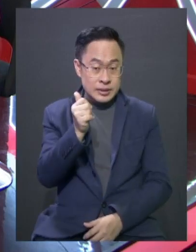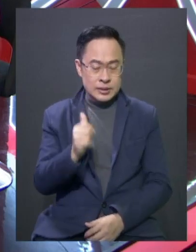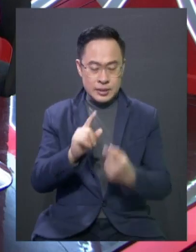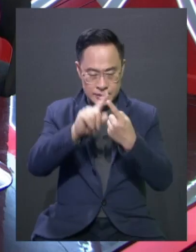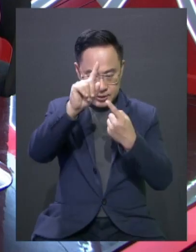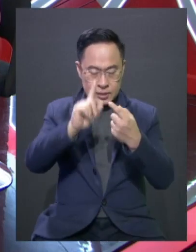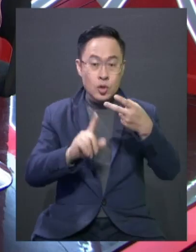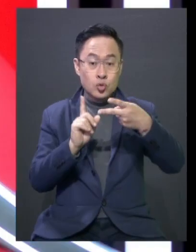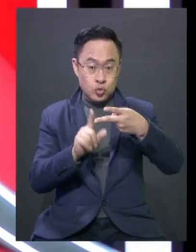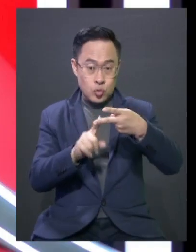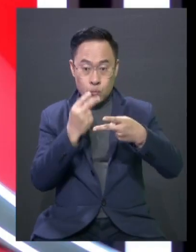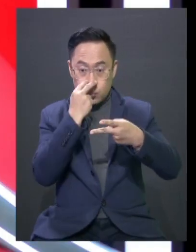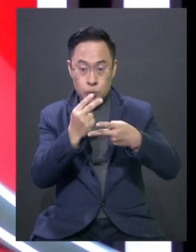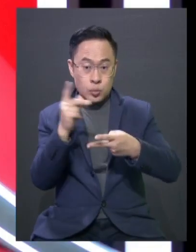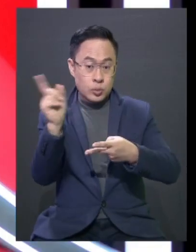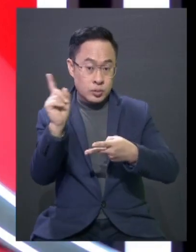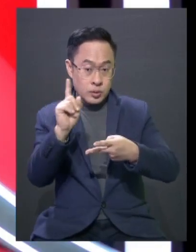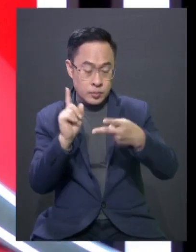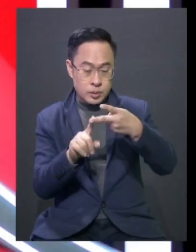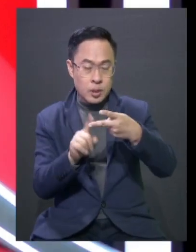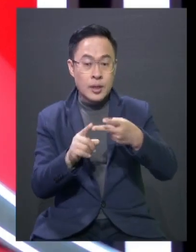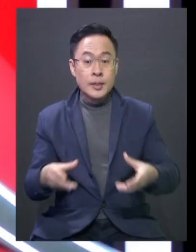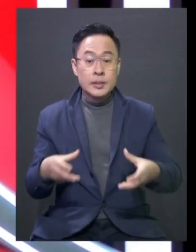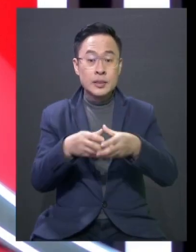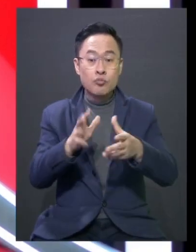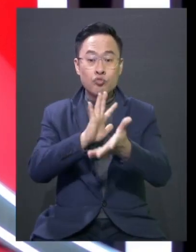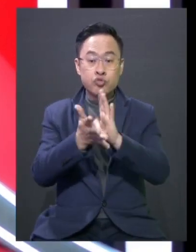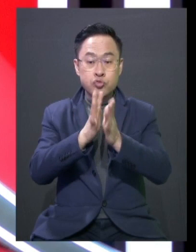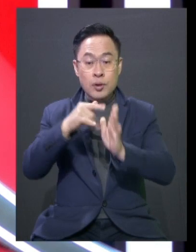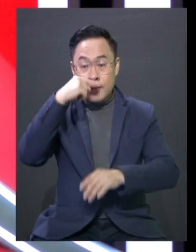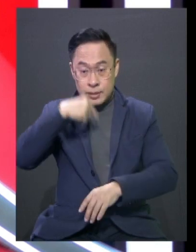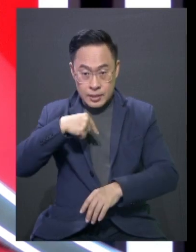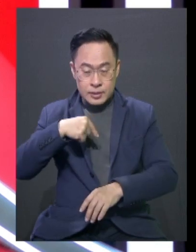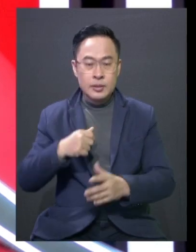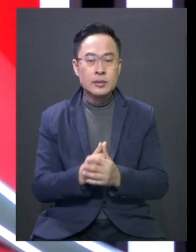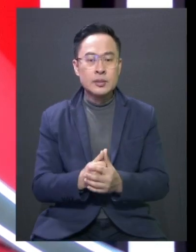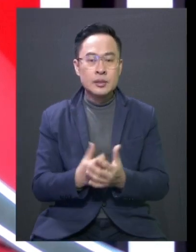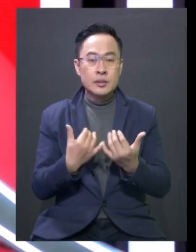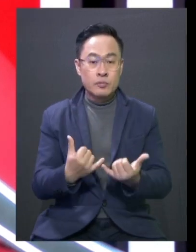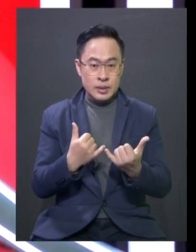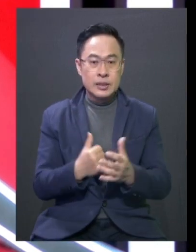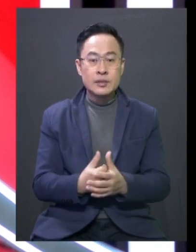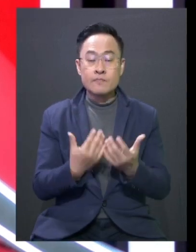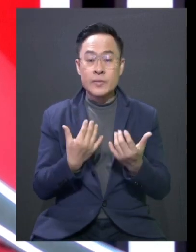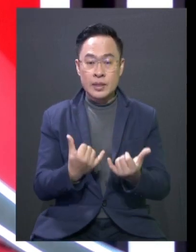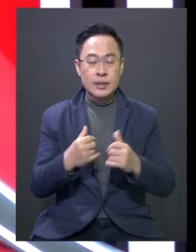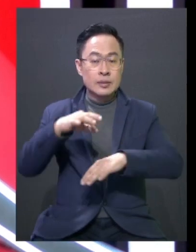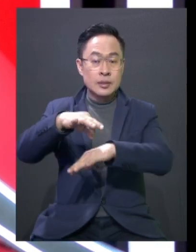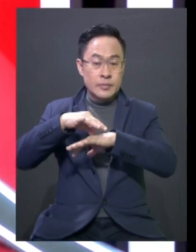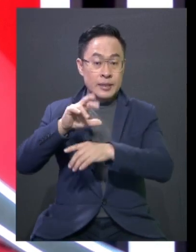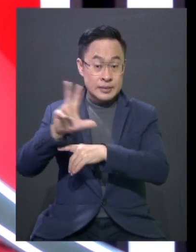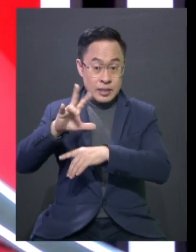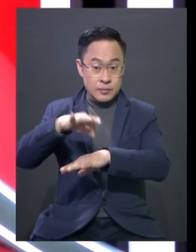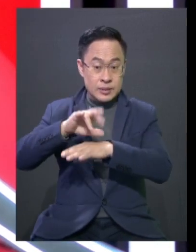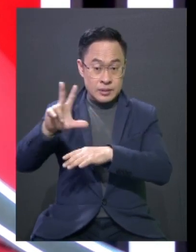ทีนี้ค่ะคุณผู้ชมจะพาไปอัปเดตความเคลื่อนไหวนะคะของทีมฟุตซอลทีมชาติไทยค่ะที่จะเตรียมลงสนามในเกมนัดชิงที่ 3นะคะ